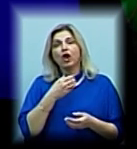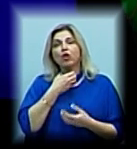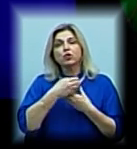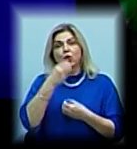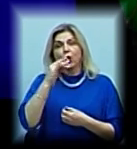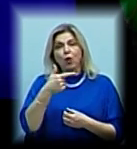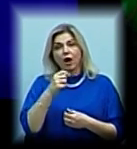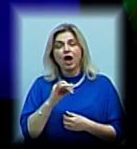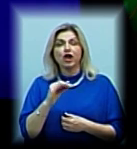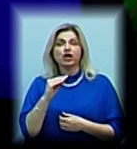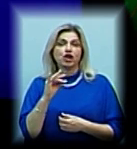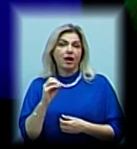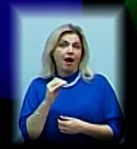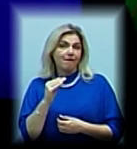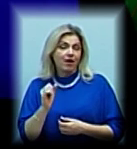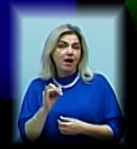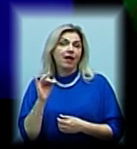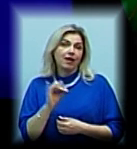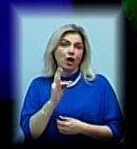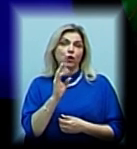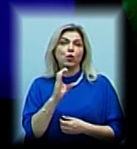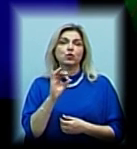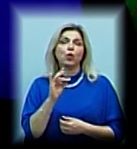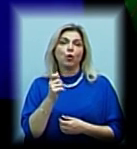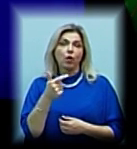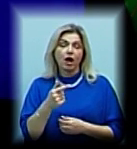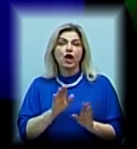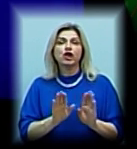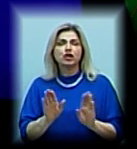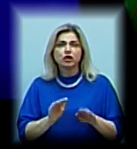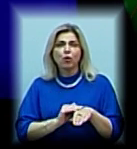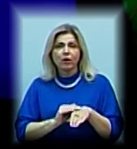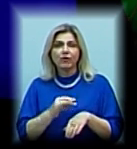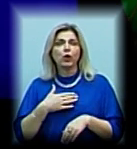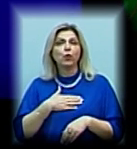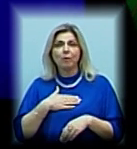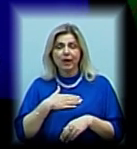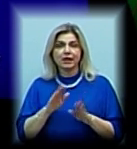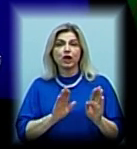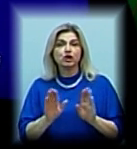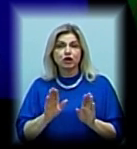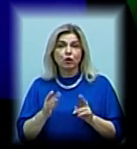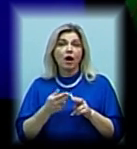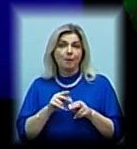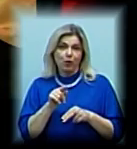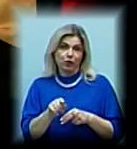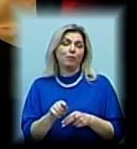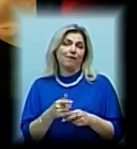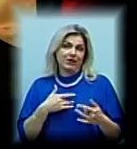Дуже чудова вистава. Режисер-постановник Ірина Цуканова, також улюблений режисер актриси, тому саме ця